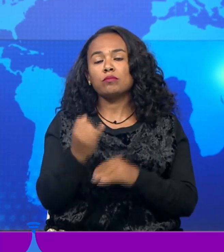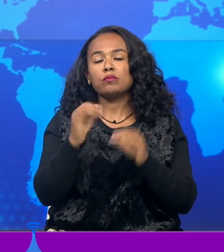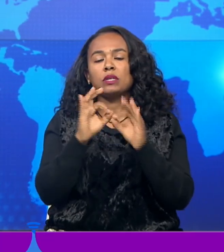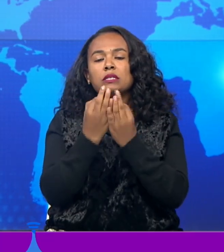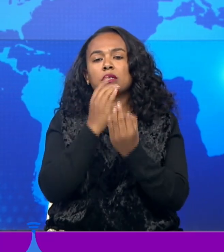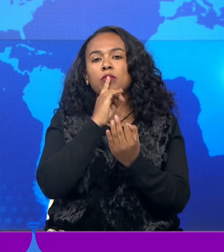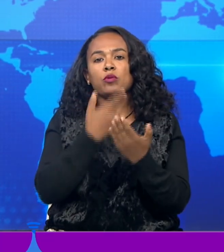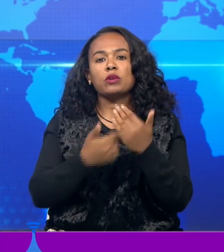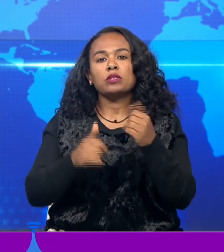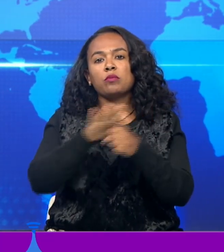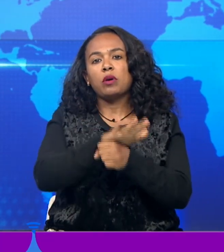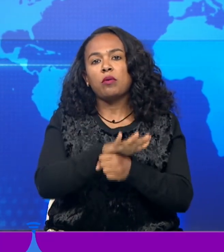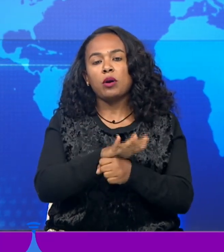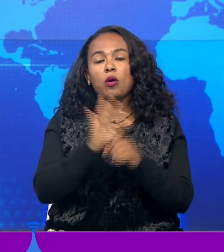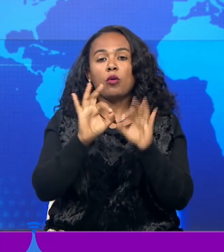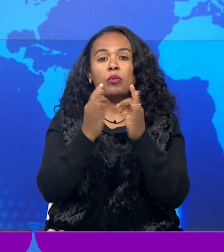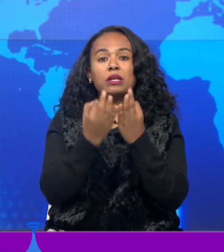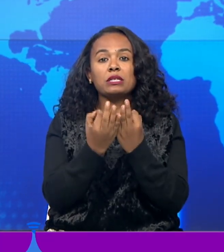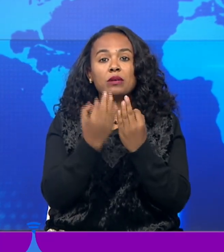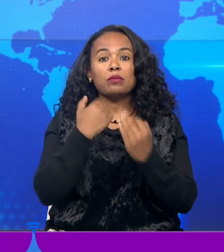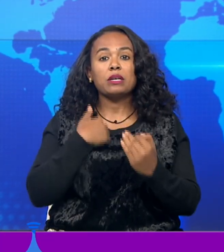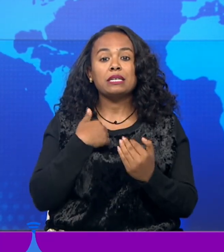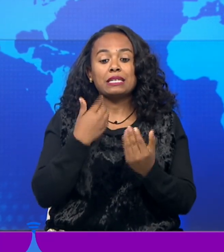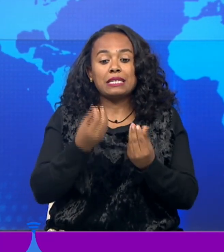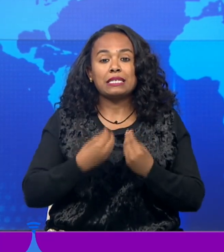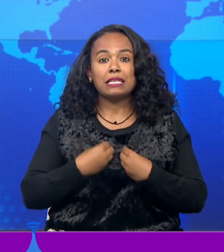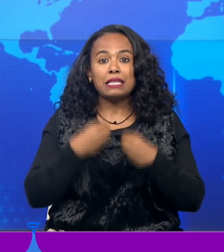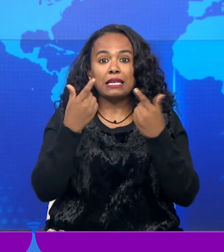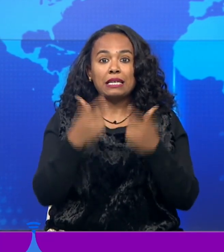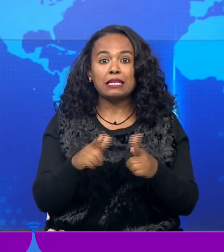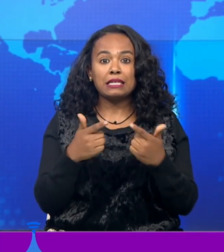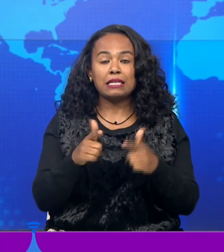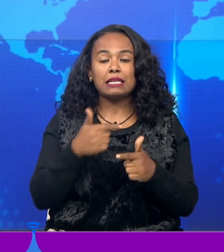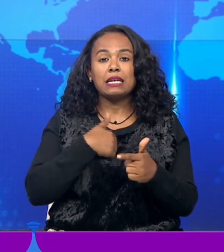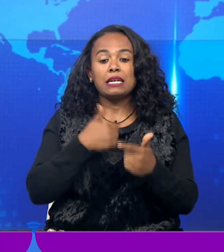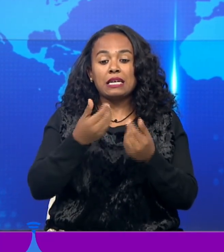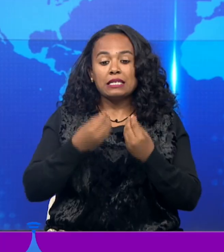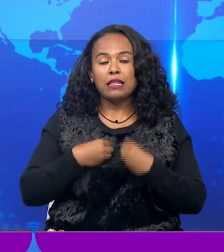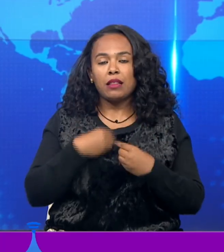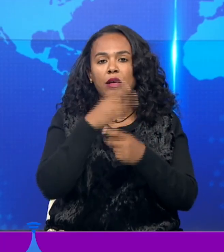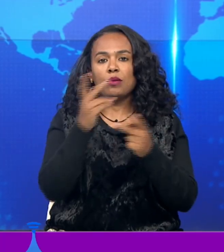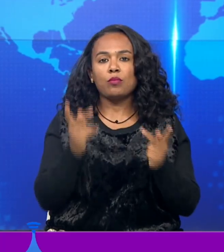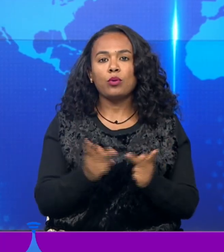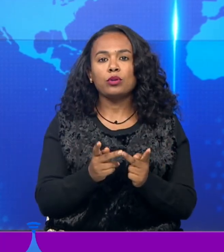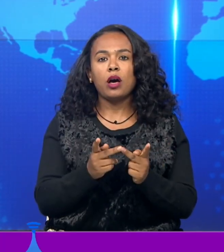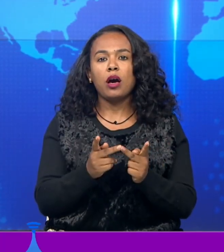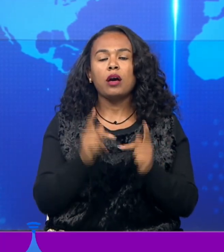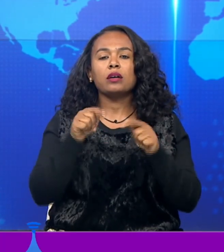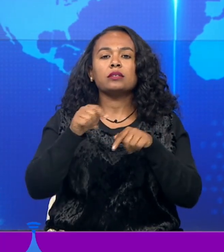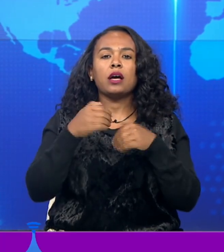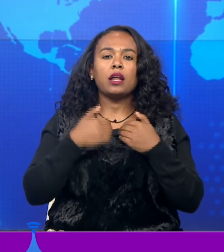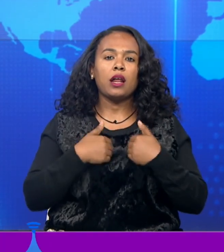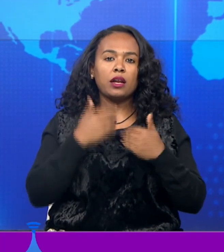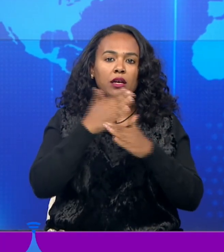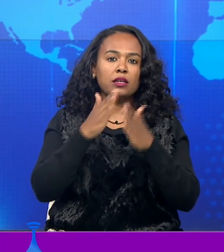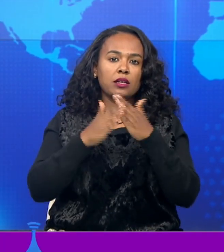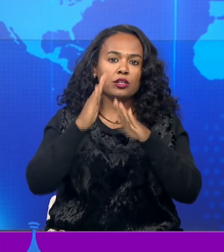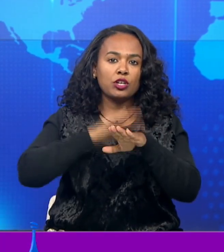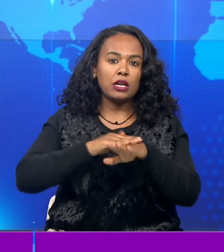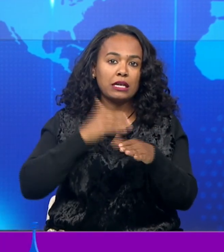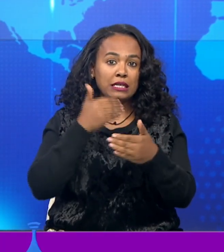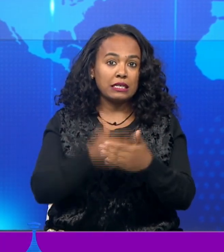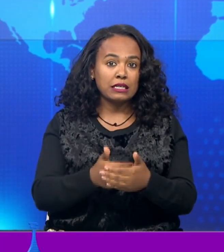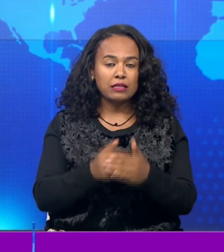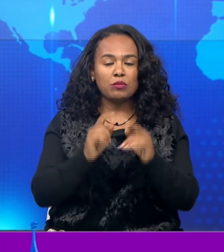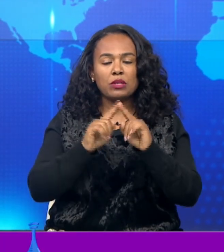የሚያበቃ ቤተሰብ ነው። ቤተሰብ ለኔ የሰጠኝ እድል፣ ለኔ የሰጠኝ ቦታ ዛሬ ያለኝ ደረጃ ላይ እንድደርስ፣